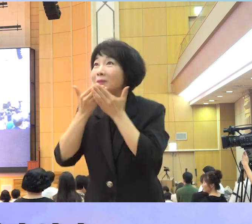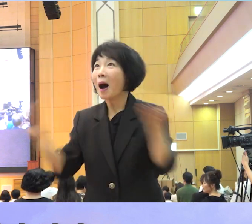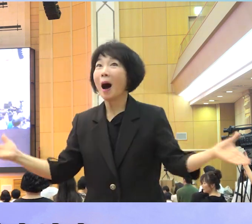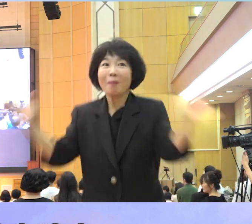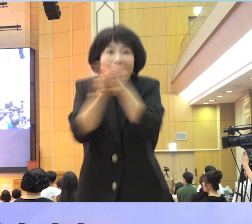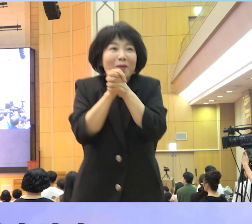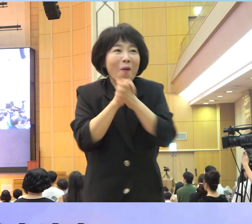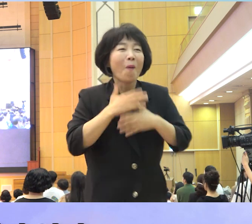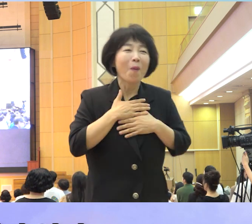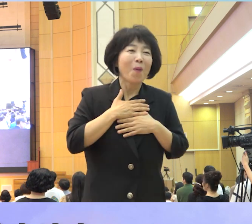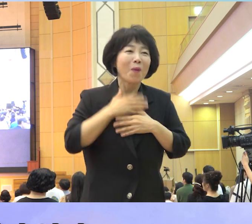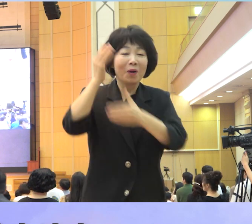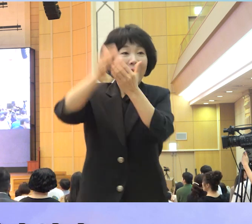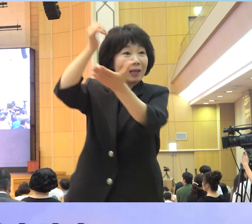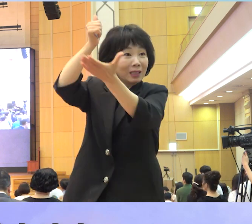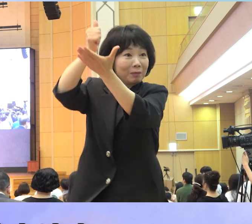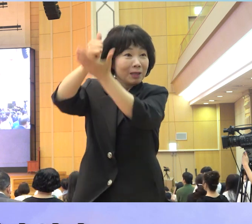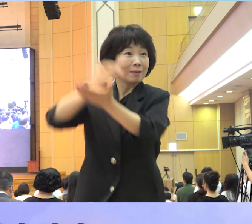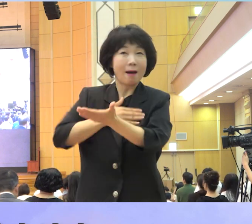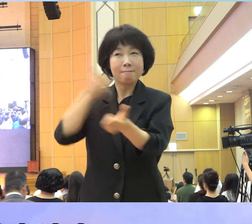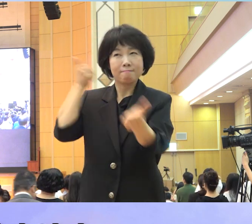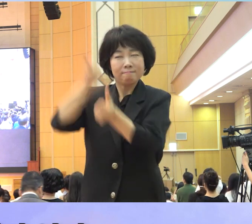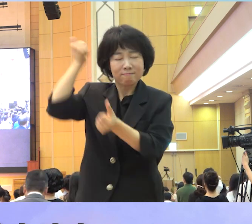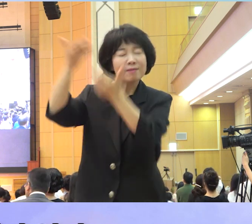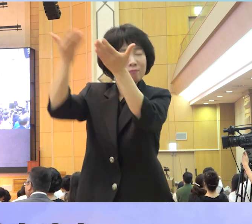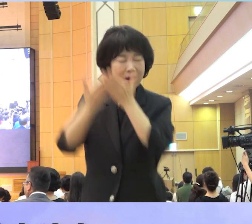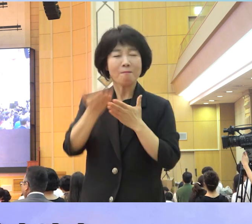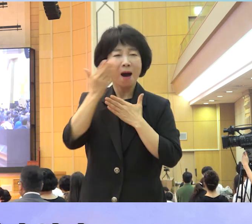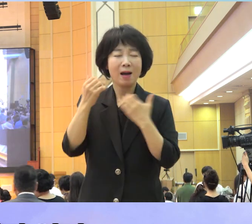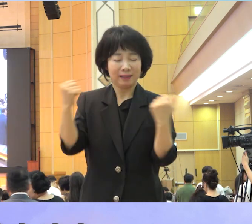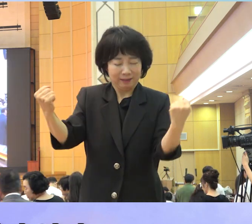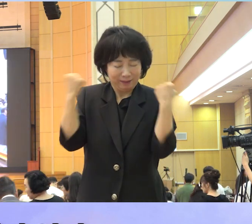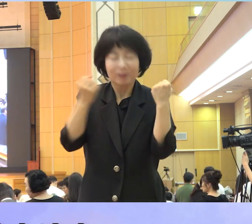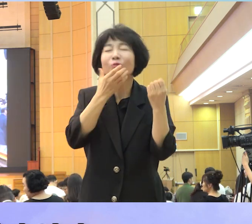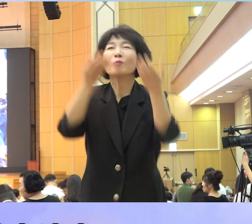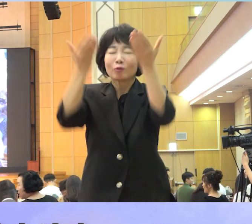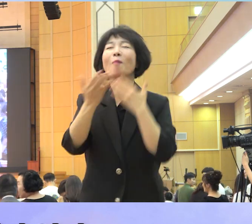앞뒤로도 하겠습니다. 하나님께서 이김을 주십니다.